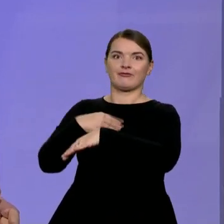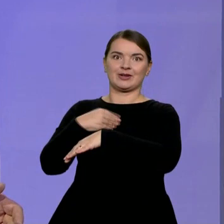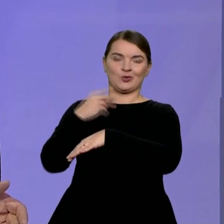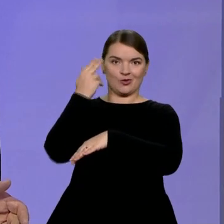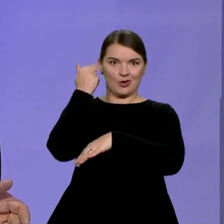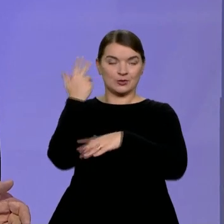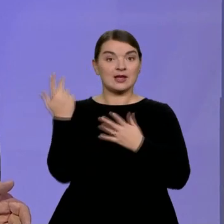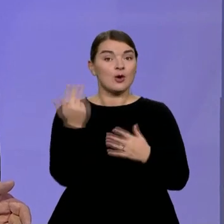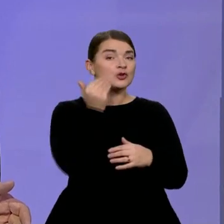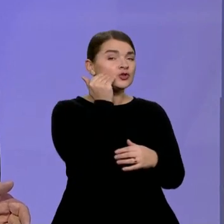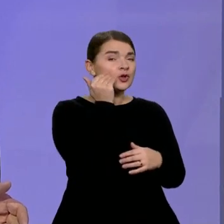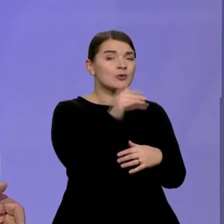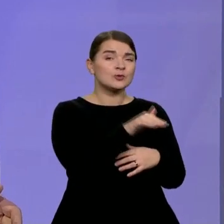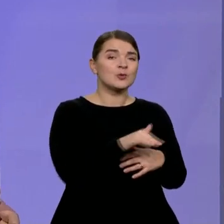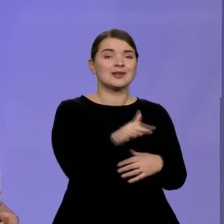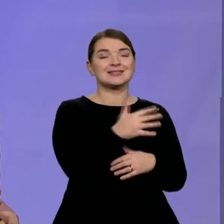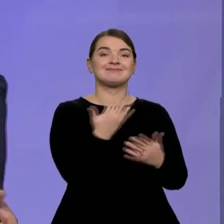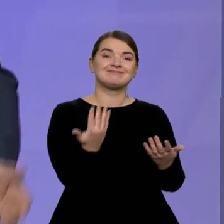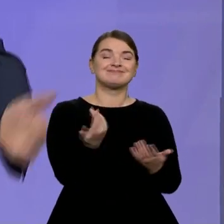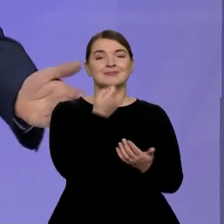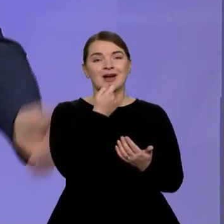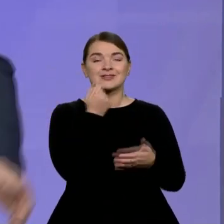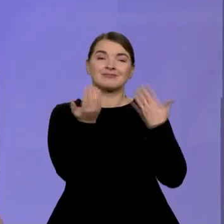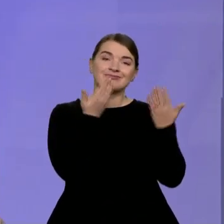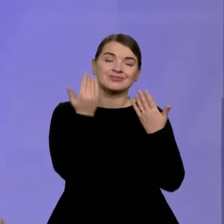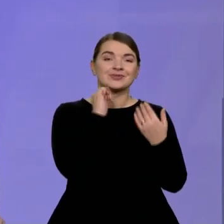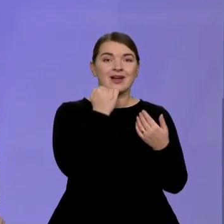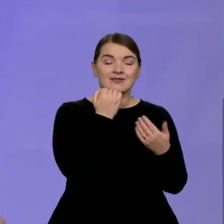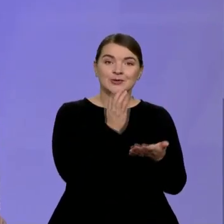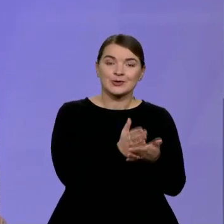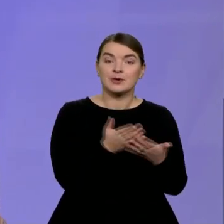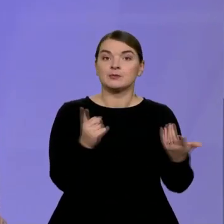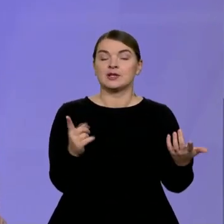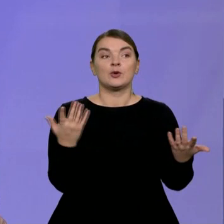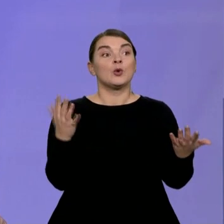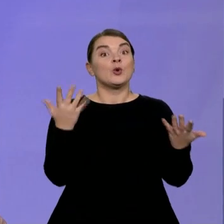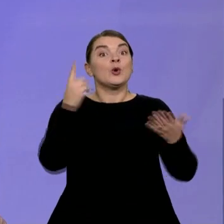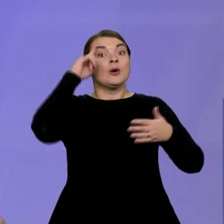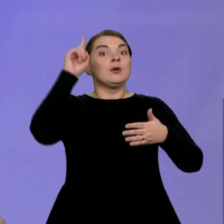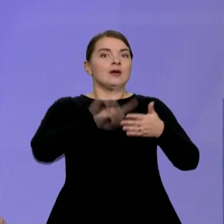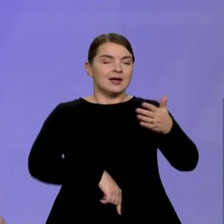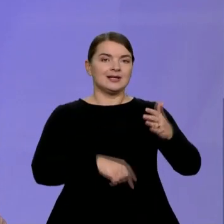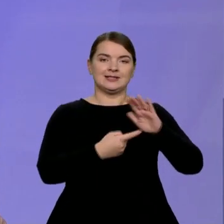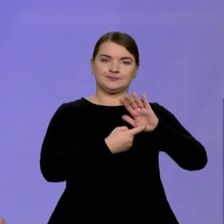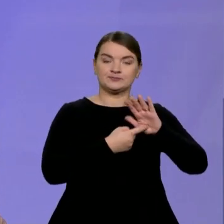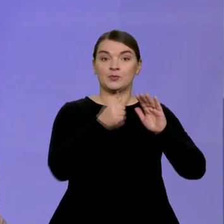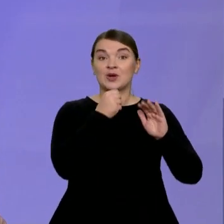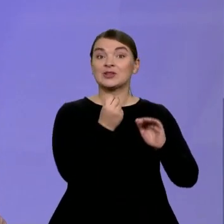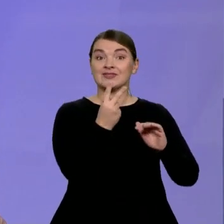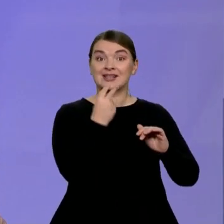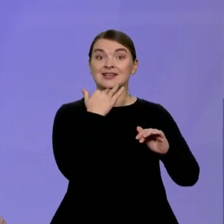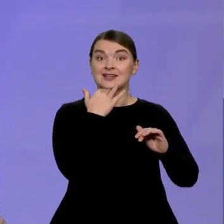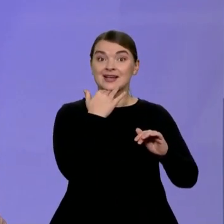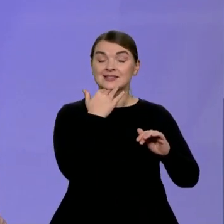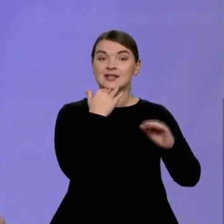Šiauliuose pasiūla yra daug mažesnė. Aišku, jeigu tikėti apklausomis, jeigu abiturientai iš 10 iš 7 nori išvykti